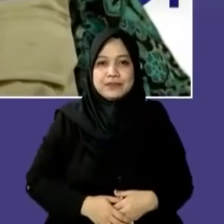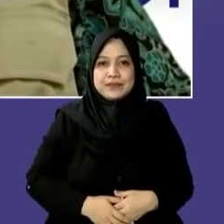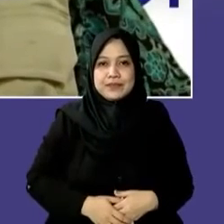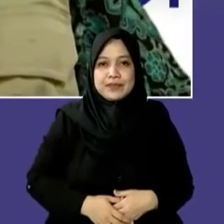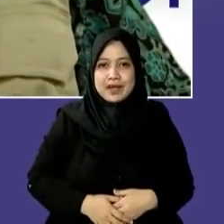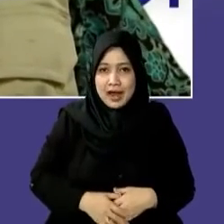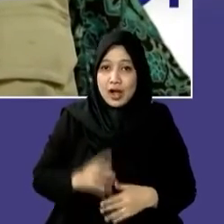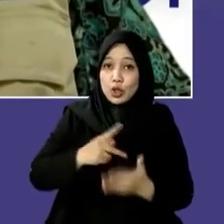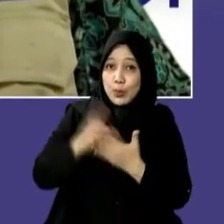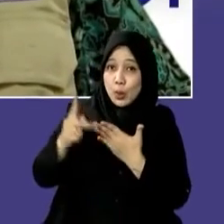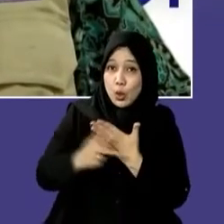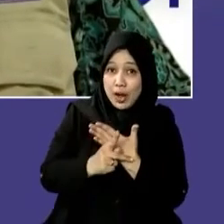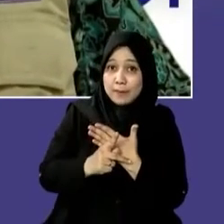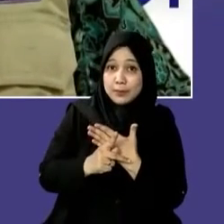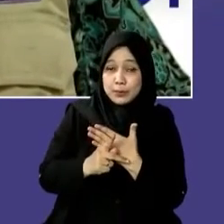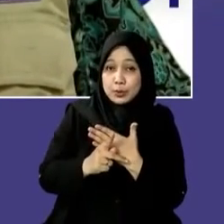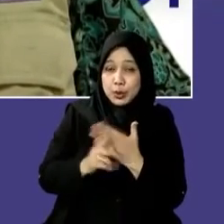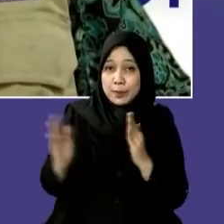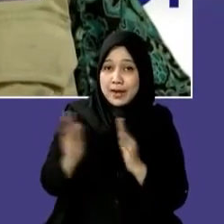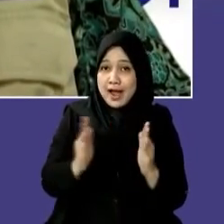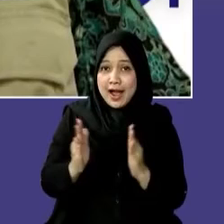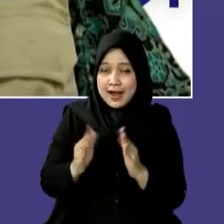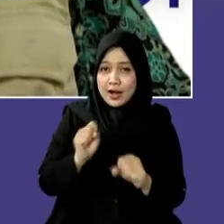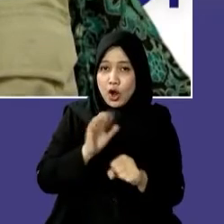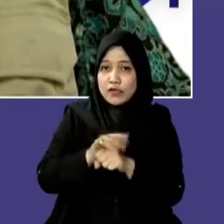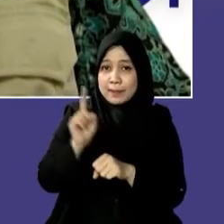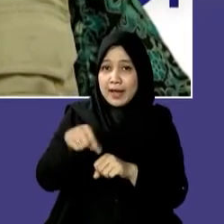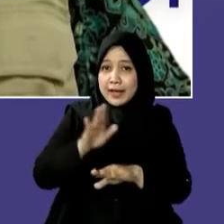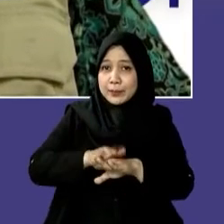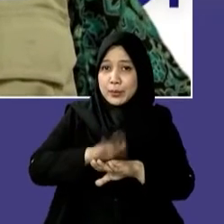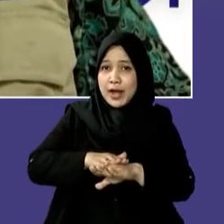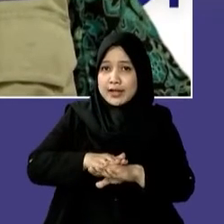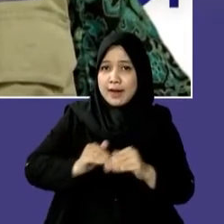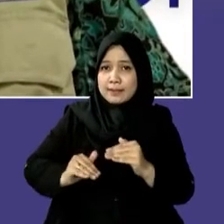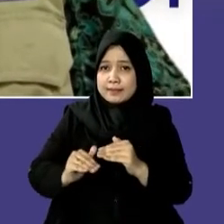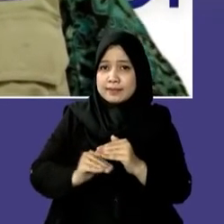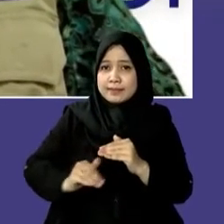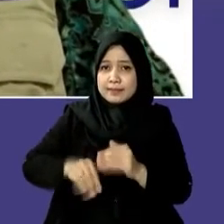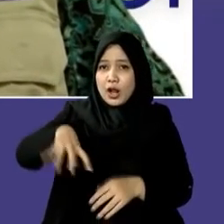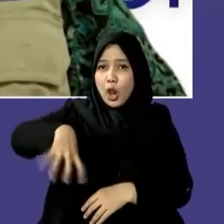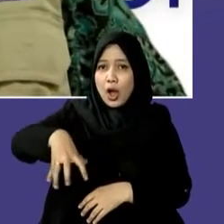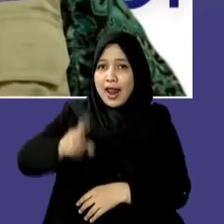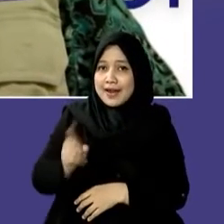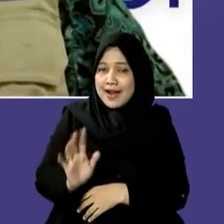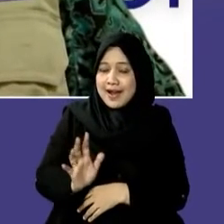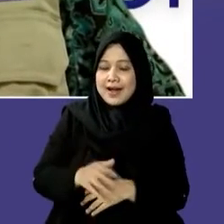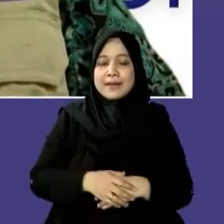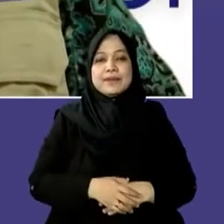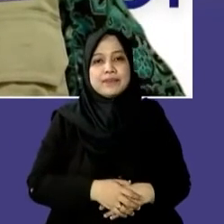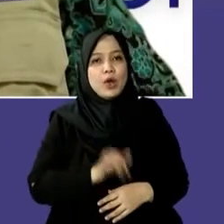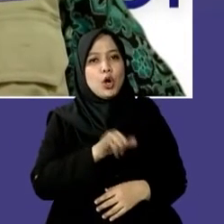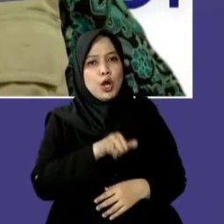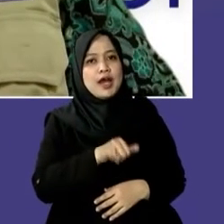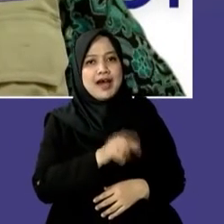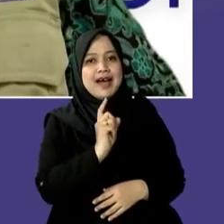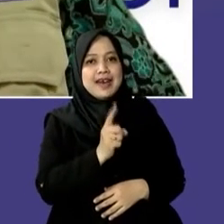kira-kira ada program penanganan coffee 19 yang dilakukan sesuai dengan pendekatan budaya lokal pada kita juga mulai